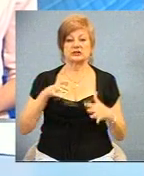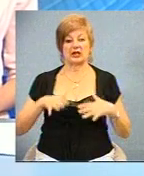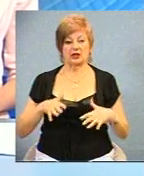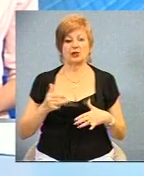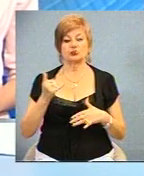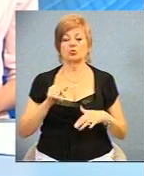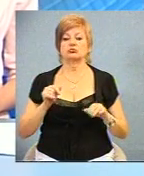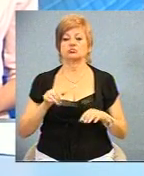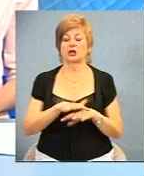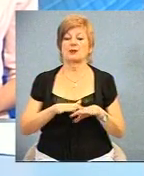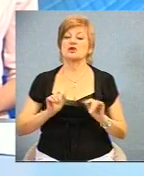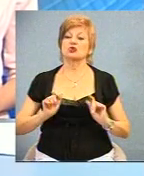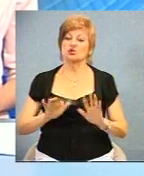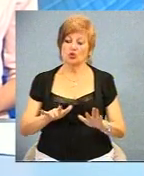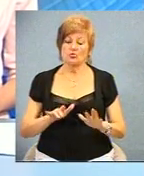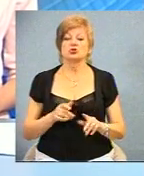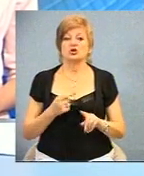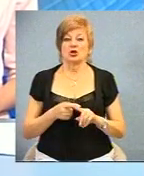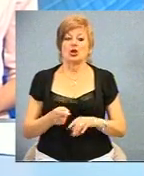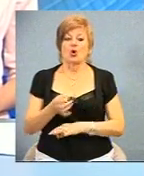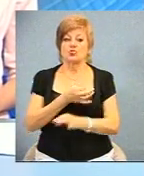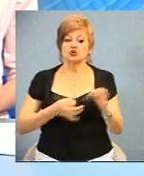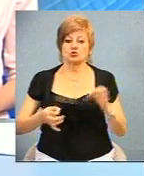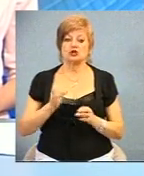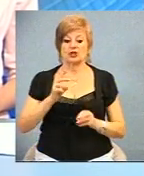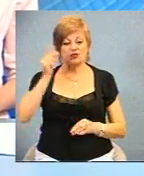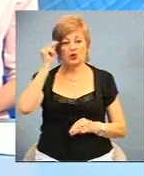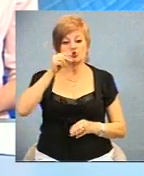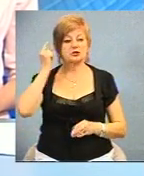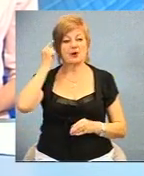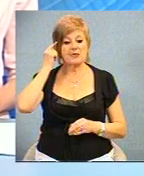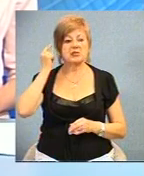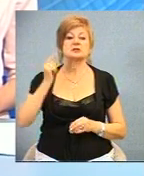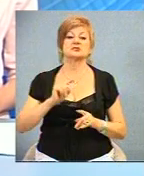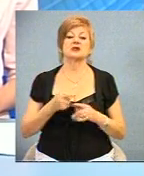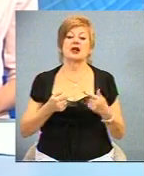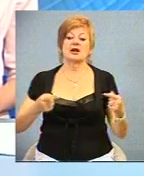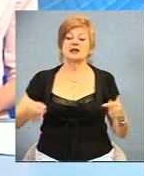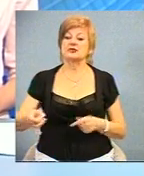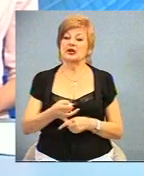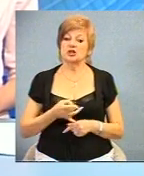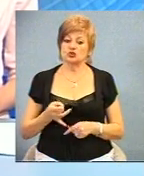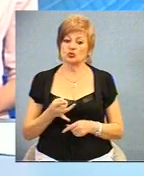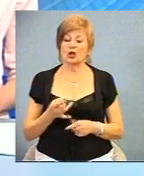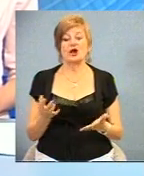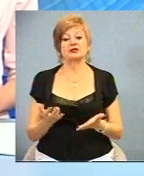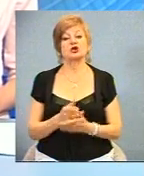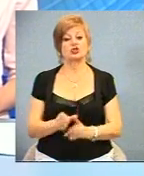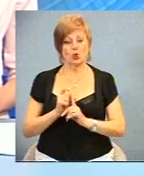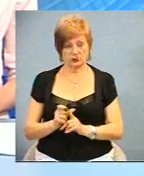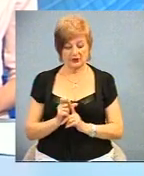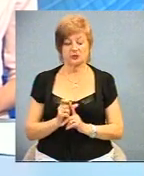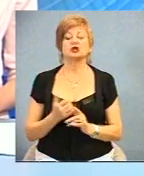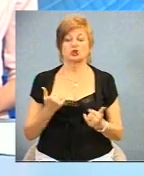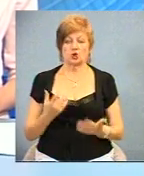громадські діячі та фахівці Центру політичних досліджень, які вивчають думки представників різних регіонів. Чи знайшли відповіді,